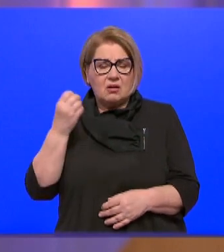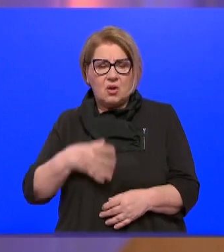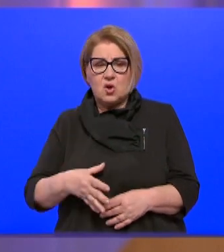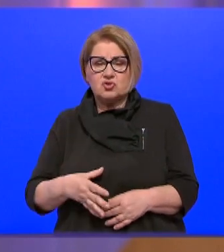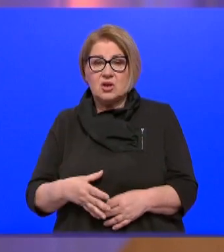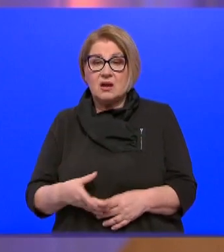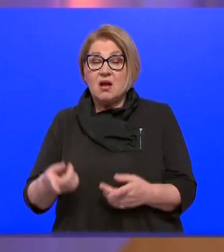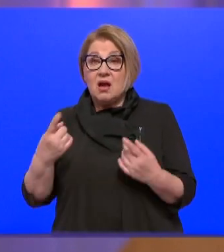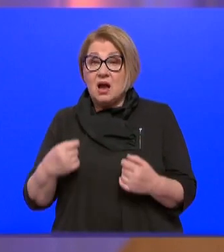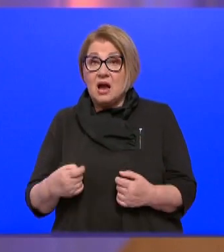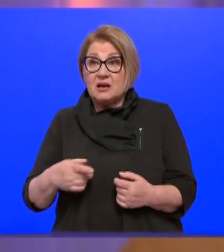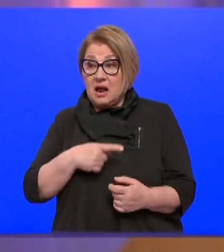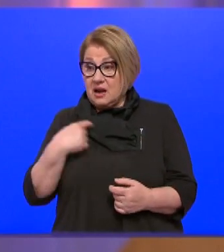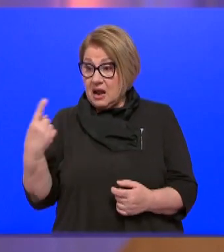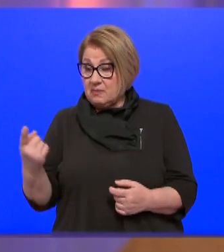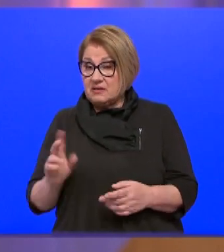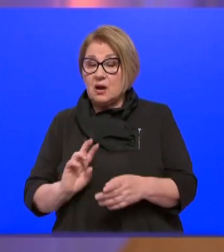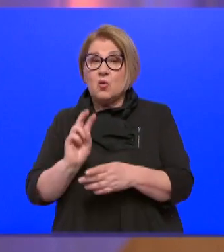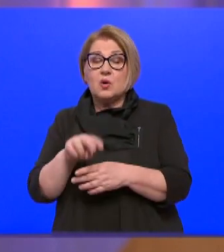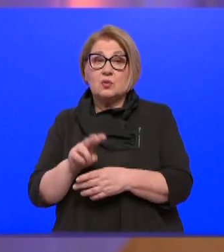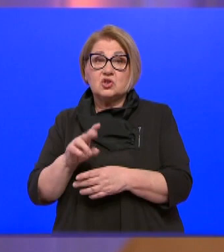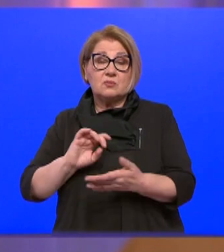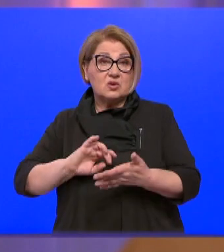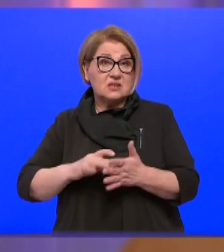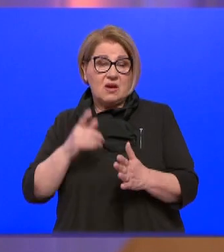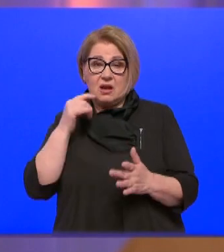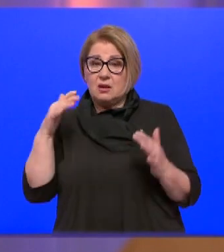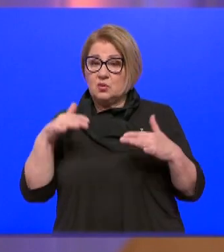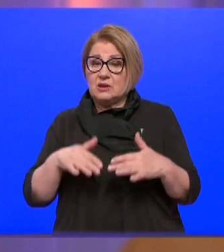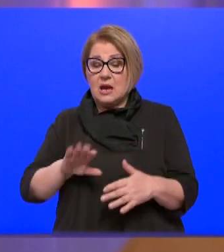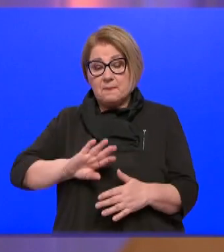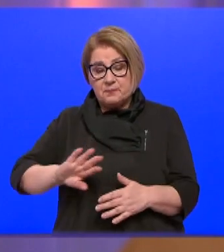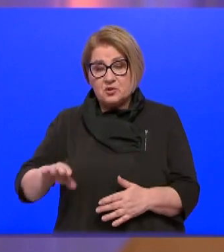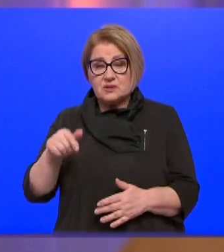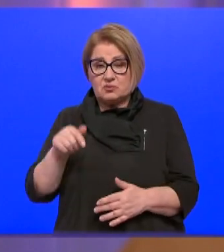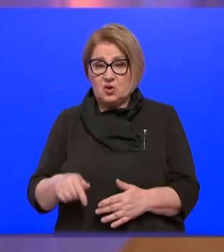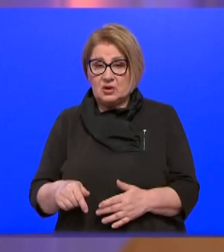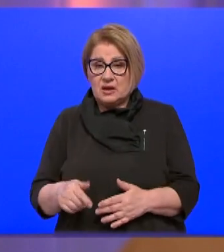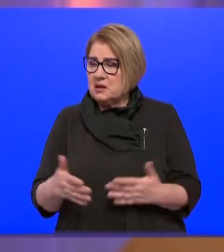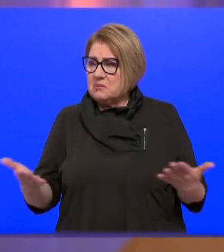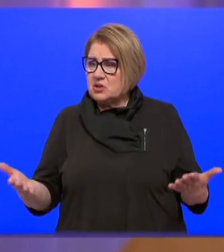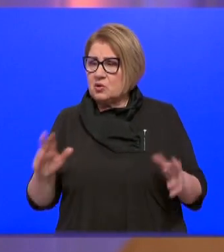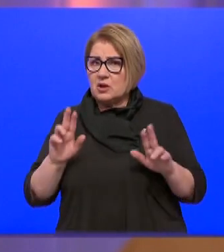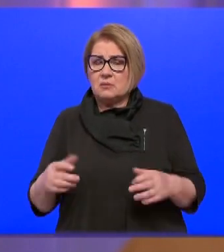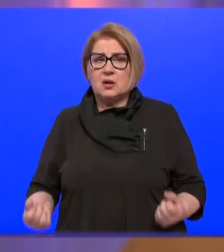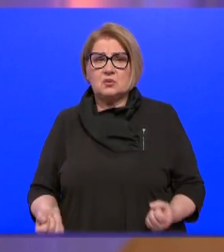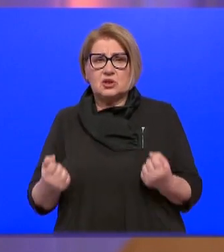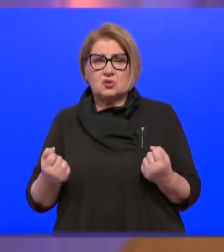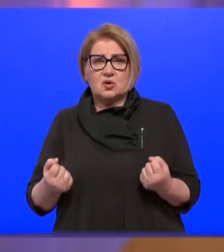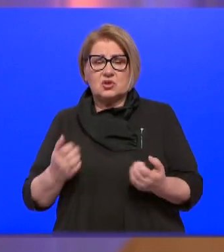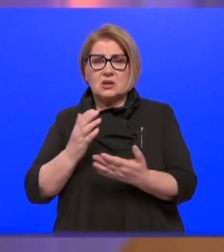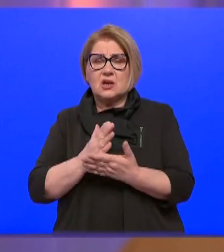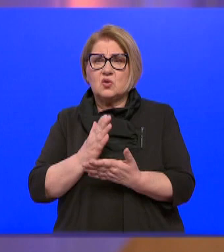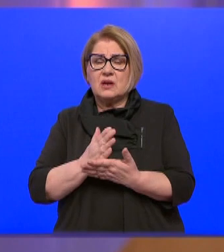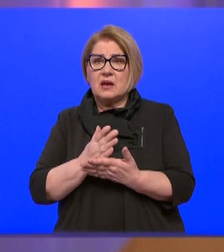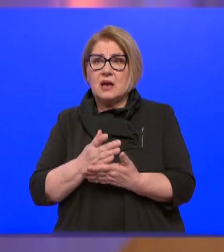tu smo. A na nama je da uključimo sve ljude, a osobito one s bilo kakvim poteškoćama, jer uvijek je